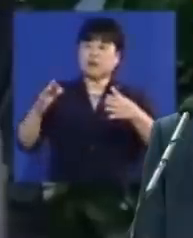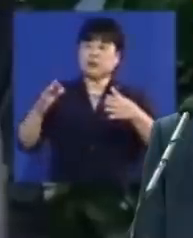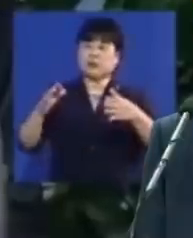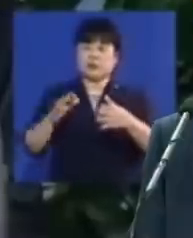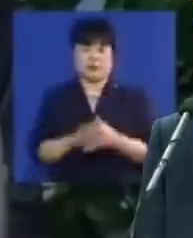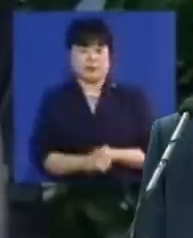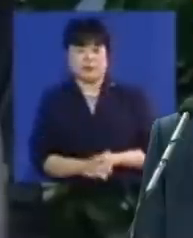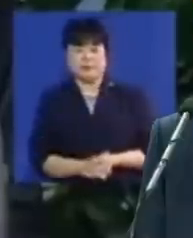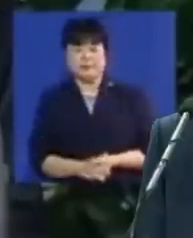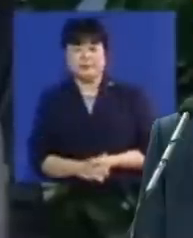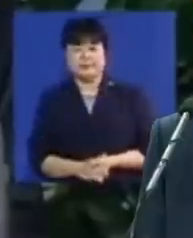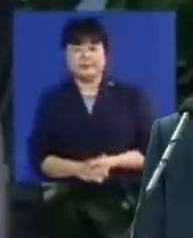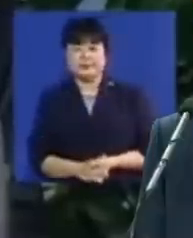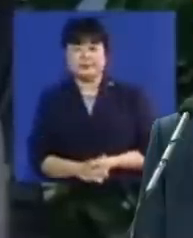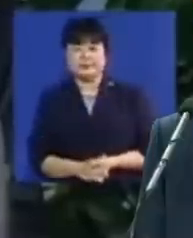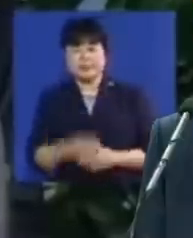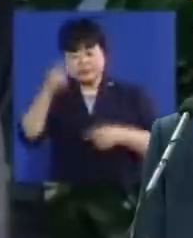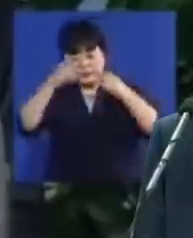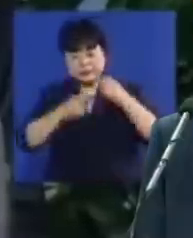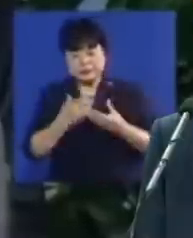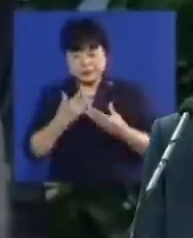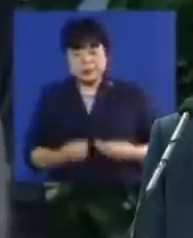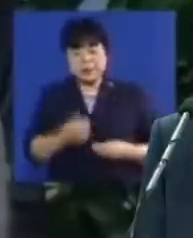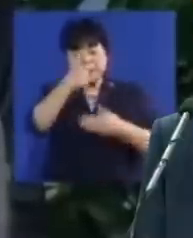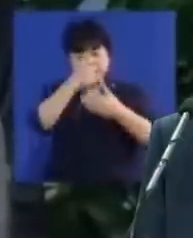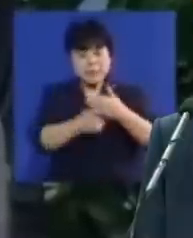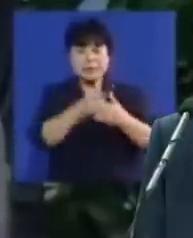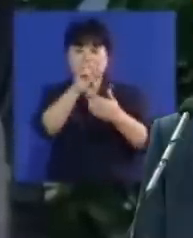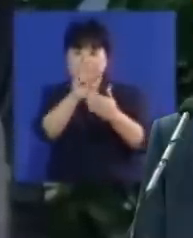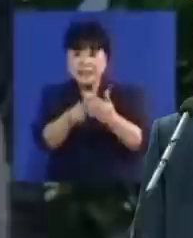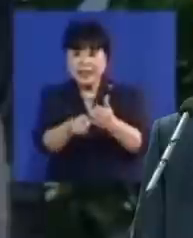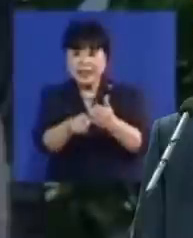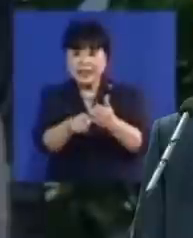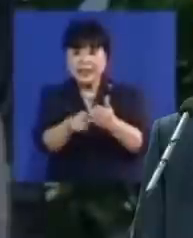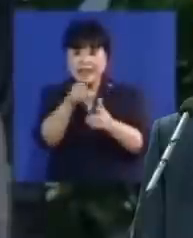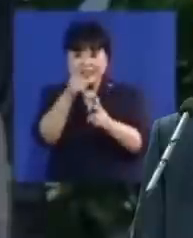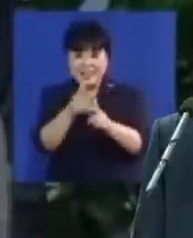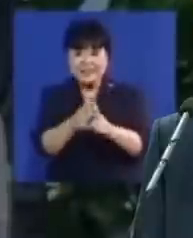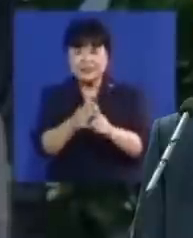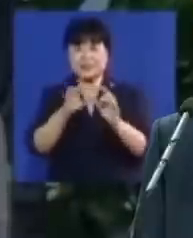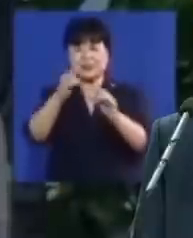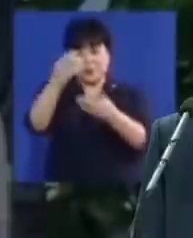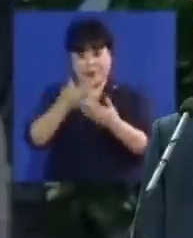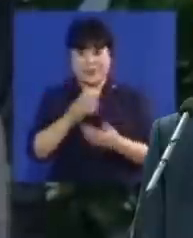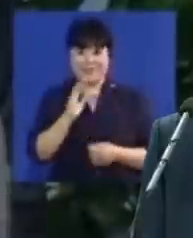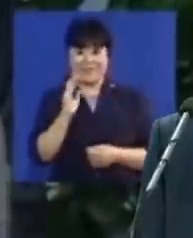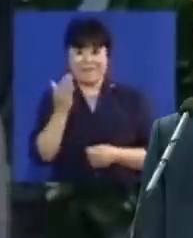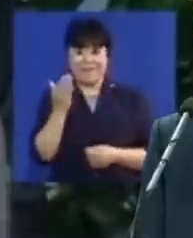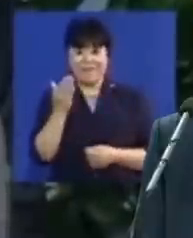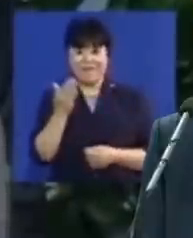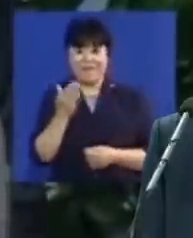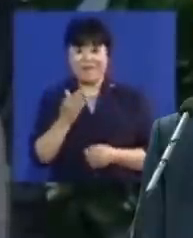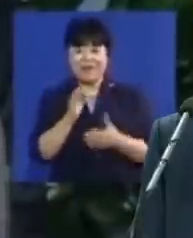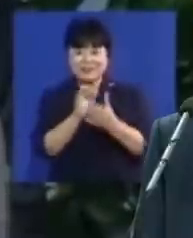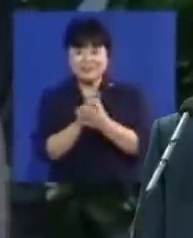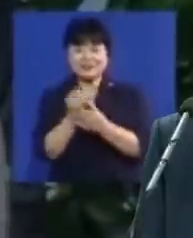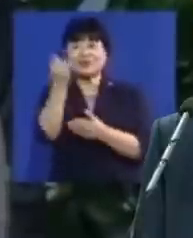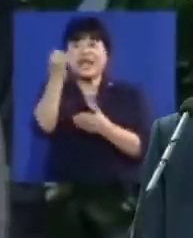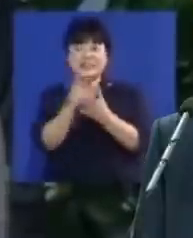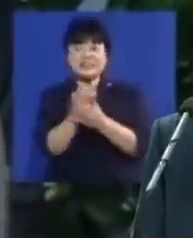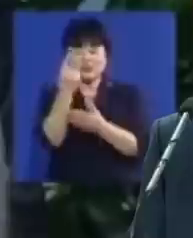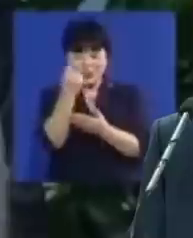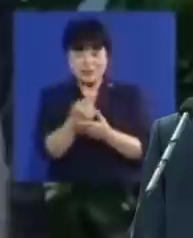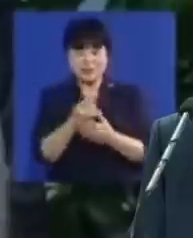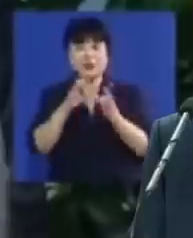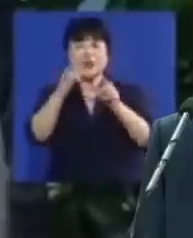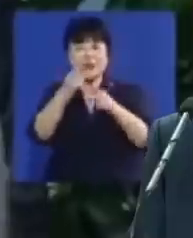않고 슬픔과 절망 가운데 있을 때 예수님 전도를 받았다. 누님 친구가 와서 예수님을